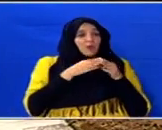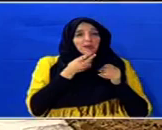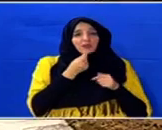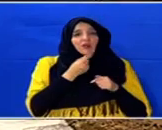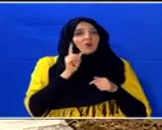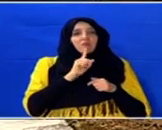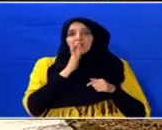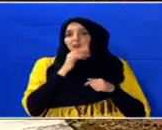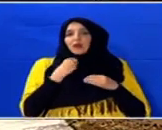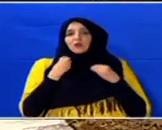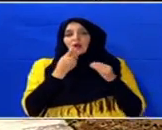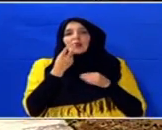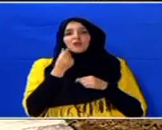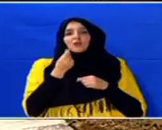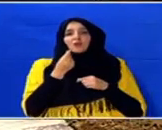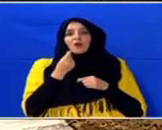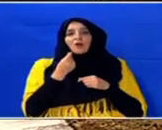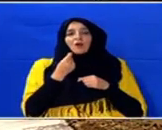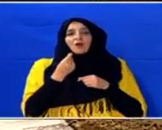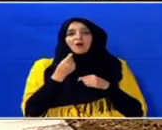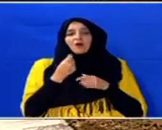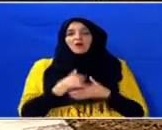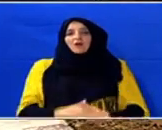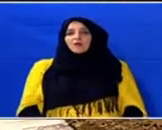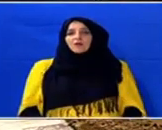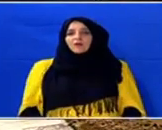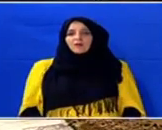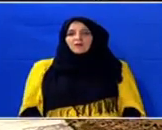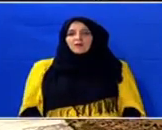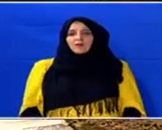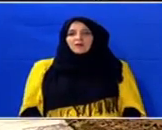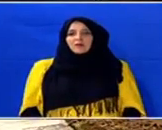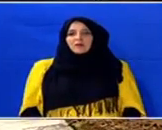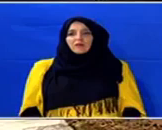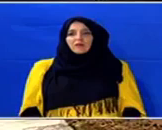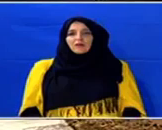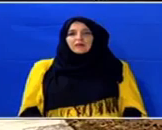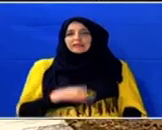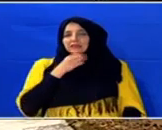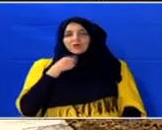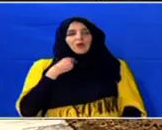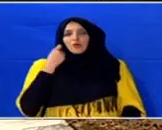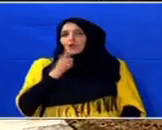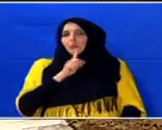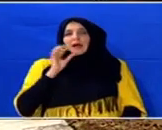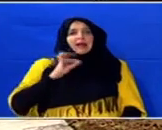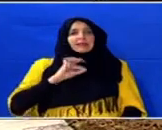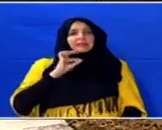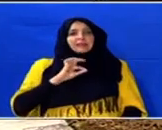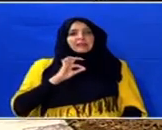له ما نعطيولكش هذوك الدراهم اللي تاع الفايدة هذوك، ما نعطوهملكش تاع الربا، قالوا نحكمهم